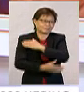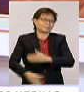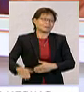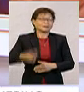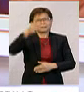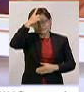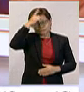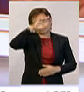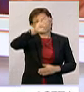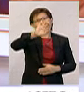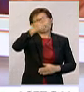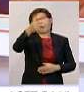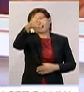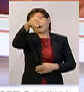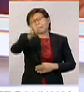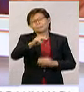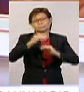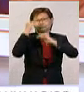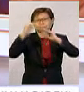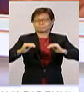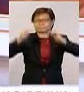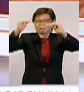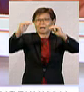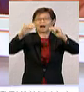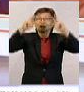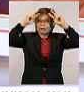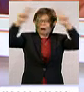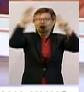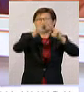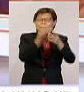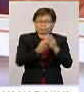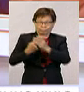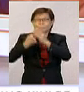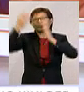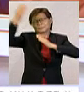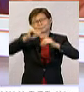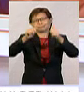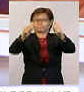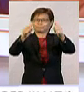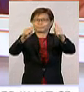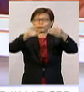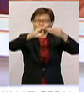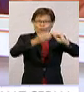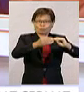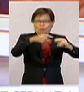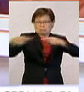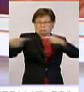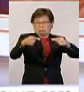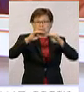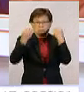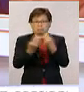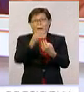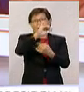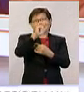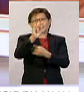Sementara itu, Dato' Bahari memaklumkan tahap keharmonian dan perpaduan kaum di Malaysia masih dalam keadaan baik. Indeks ketegangan masyarakat